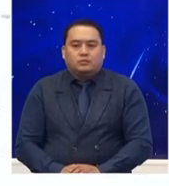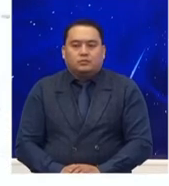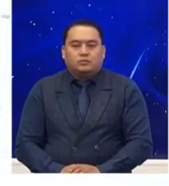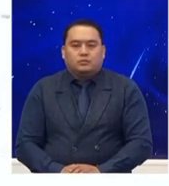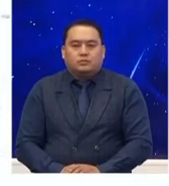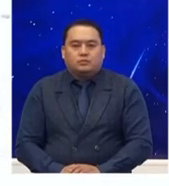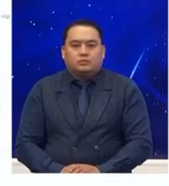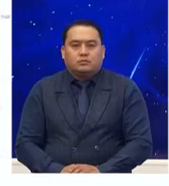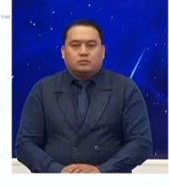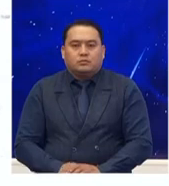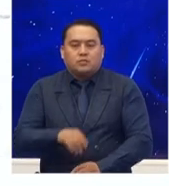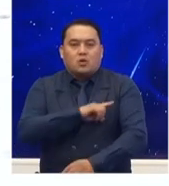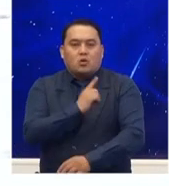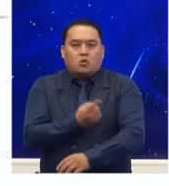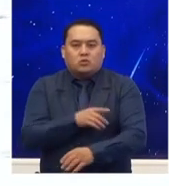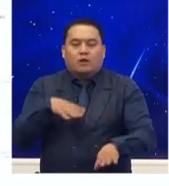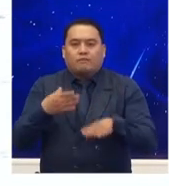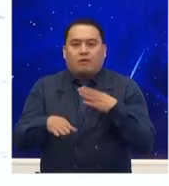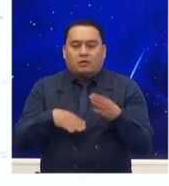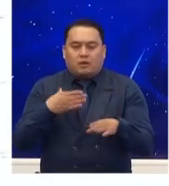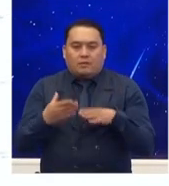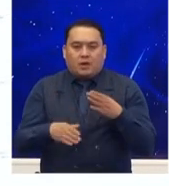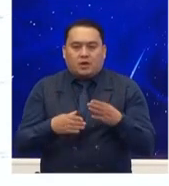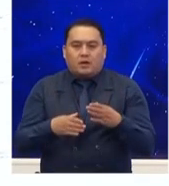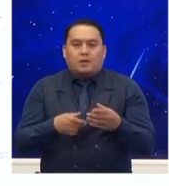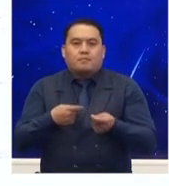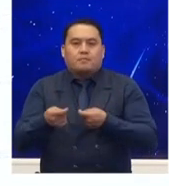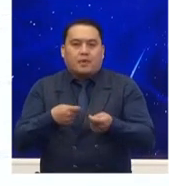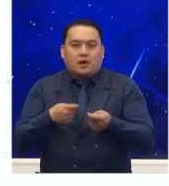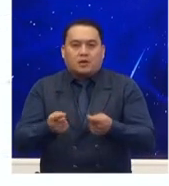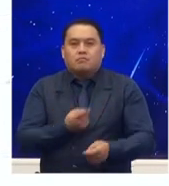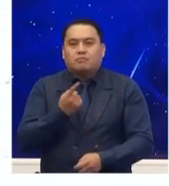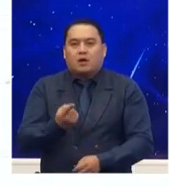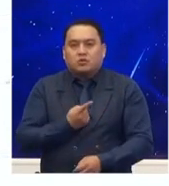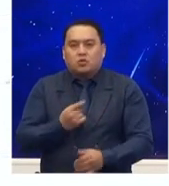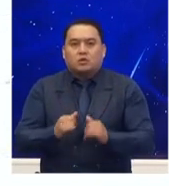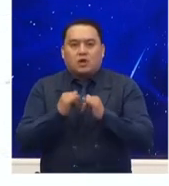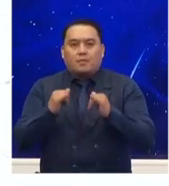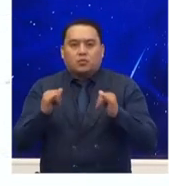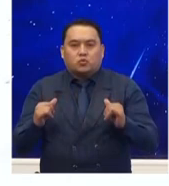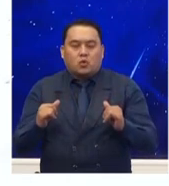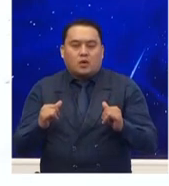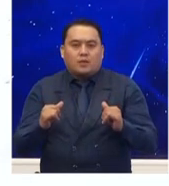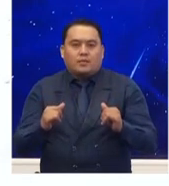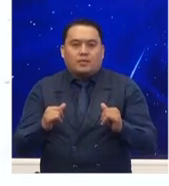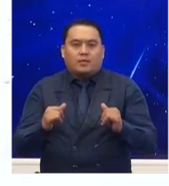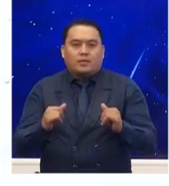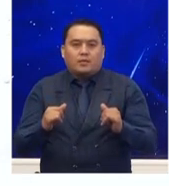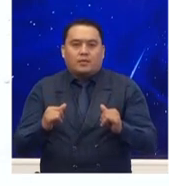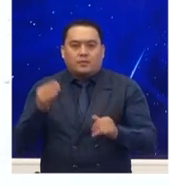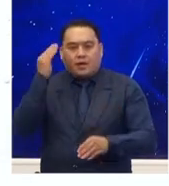Жоғарыда аталған өрт тактикалық жаттығудың өткізу барысында басшы құрамның тактикалық шеберлік деңгейін арттыруға, жедел